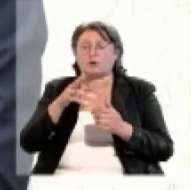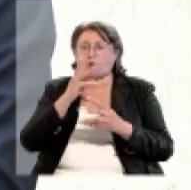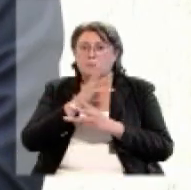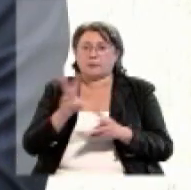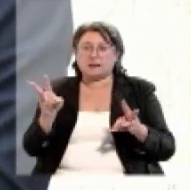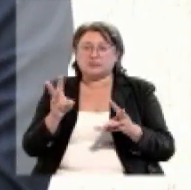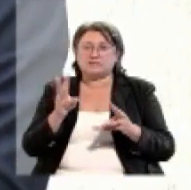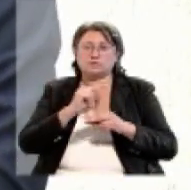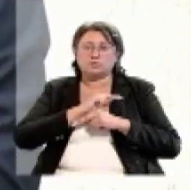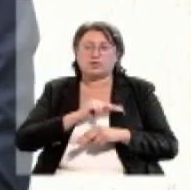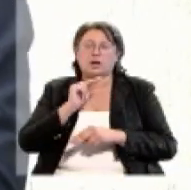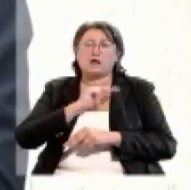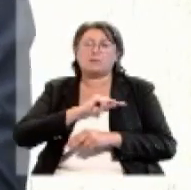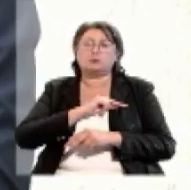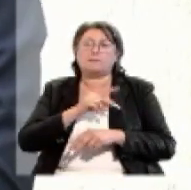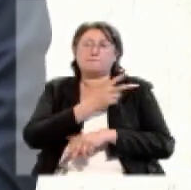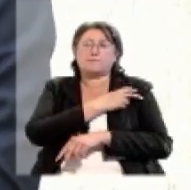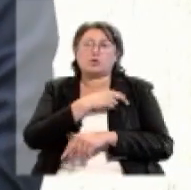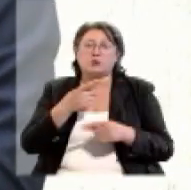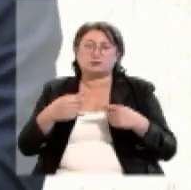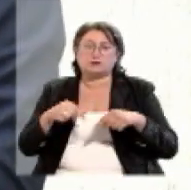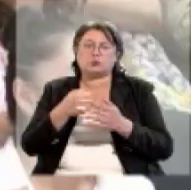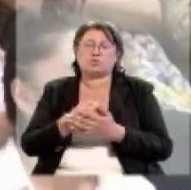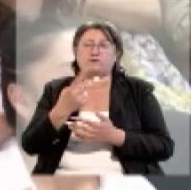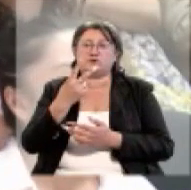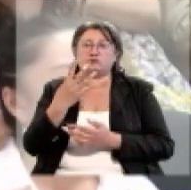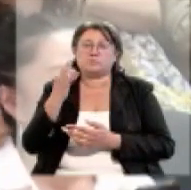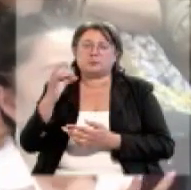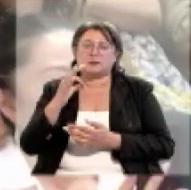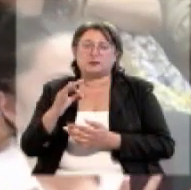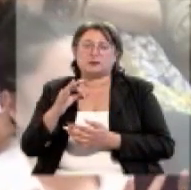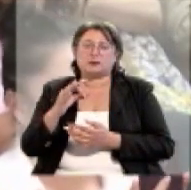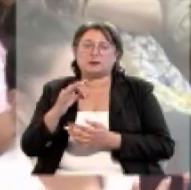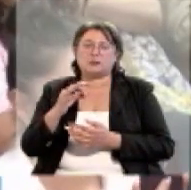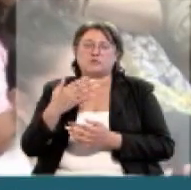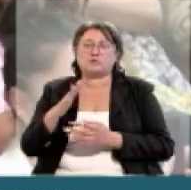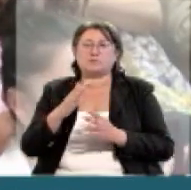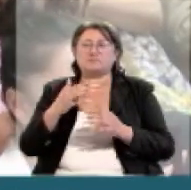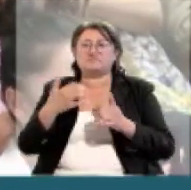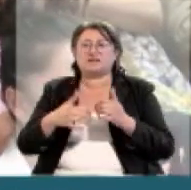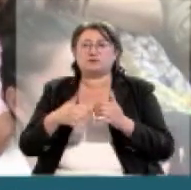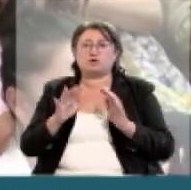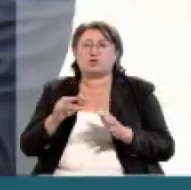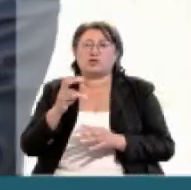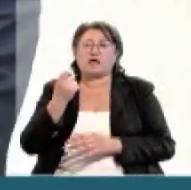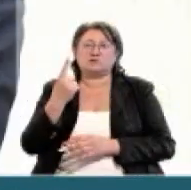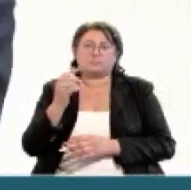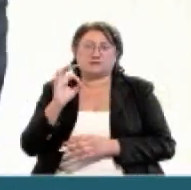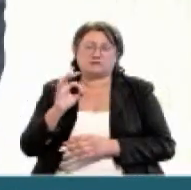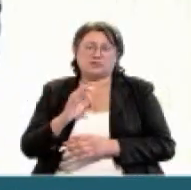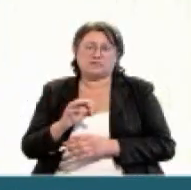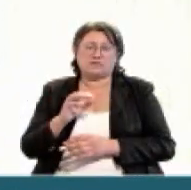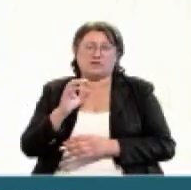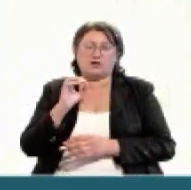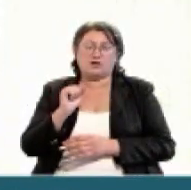Медицина ұйымдары қызметкерлерінің еңбекақы қорының орташа 24%-ға дейін болса, базалық тариф орта есеппен 11%-ға ғана көтерілді.